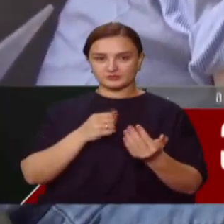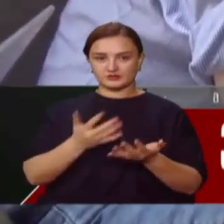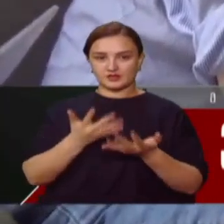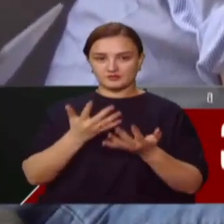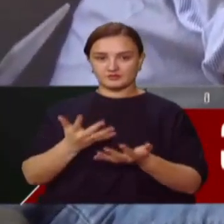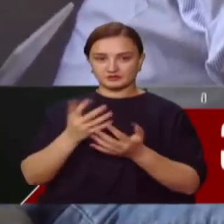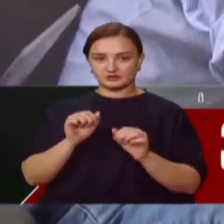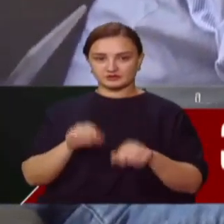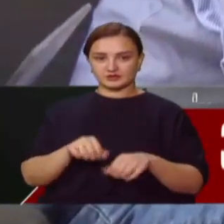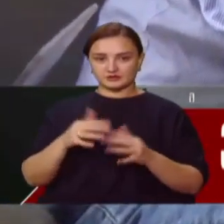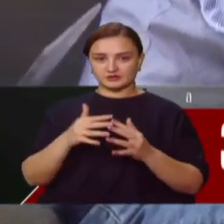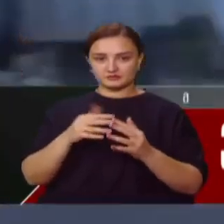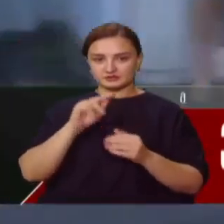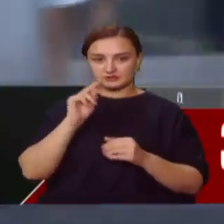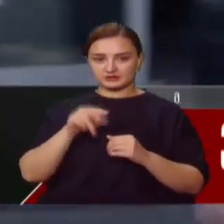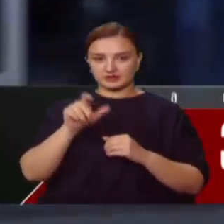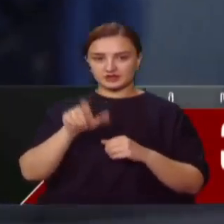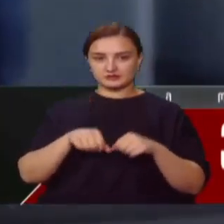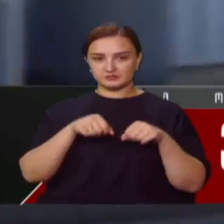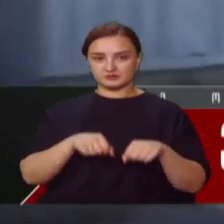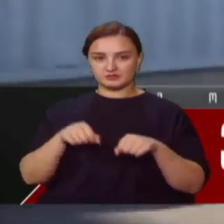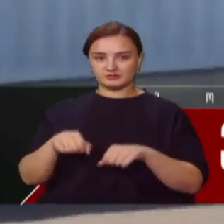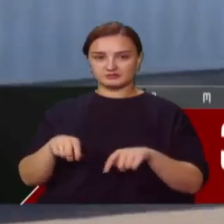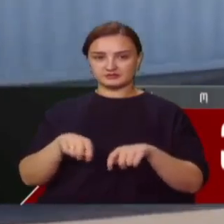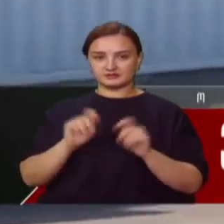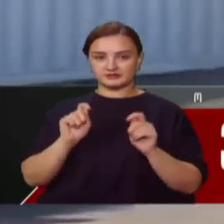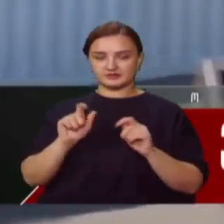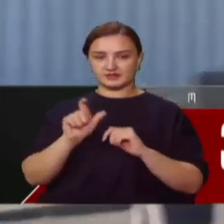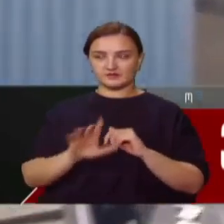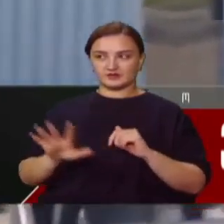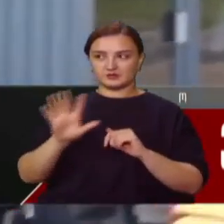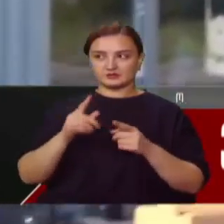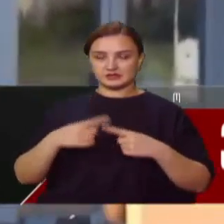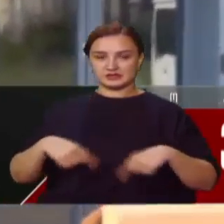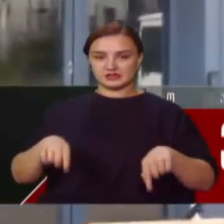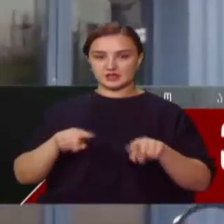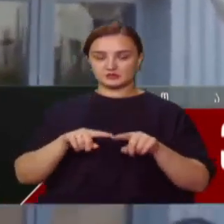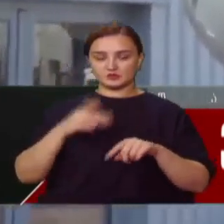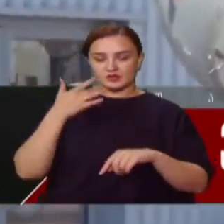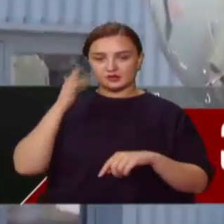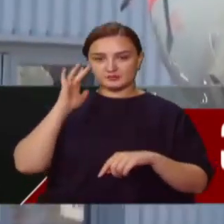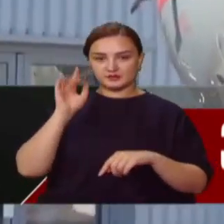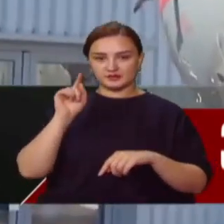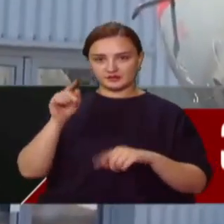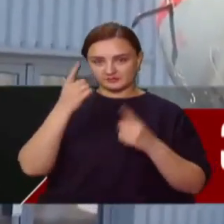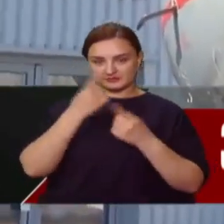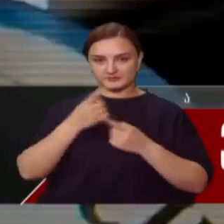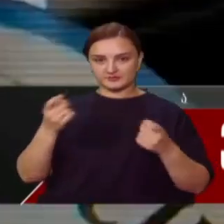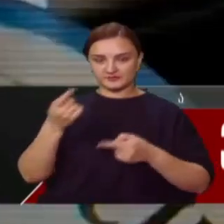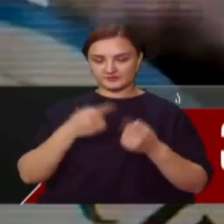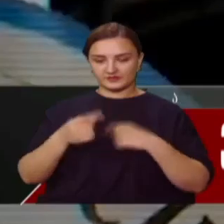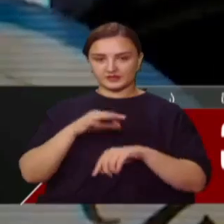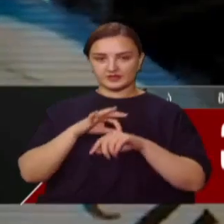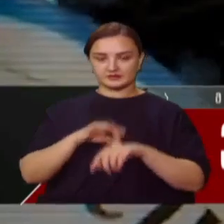გამოვლენილი შესაძლო ომის დანაშაულები და ადამიანის უფლებების დარღვევა. Ასევე ევროპის საბჭოს საპარლამენტო ასამბლეამ ამერიკის შეერთებულ შტატებს მოუწოდა